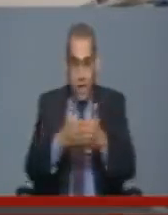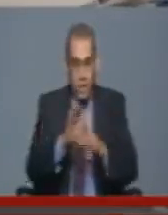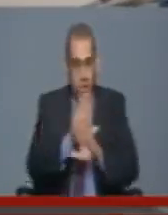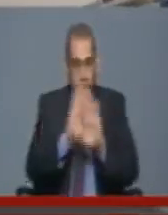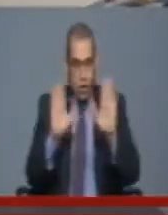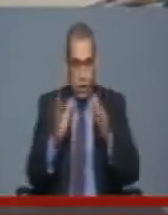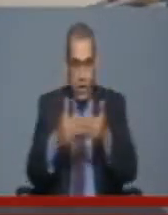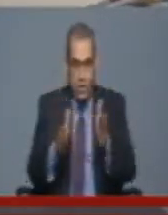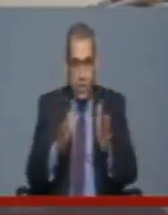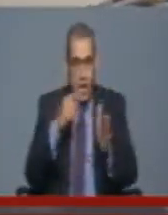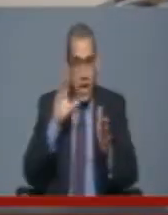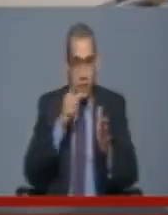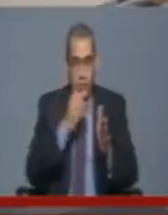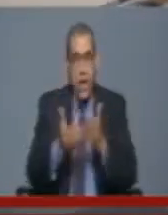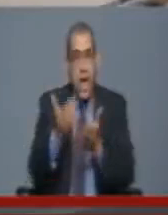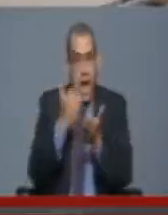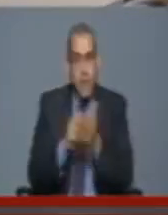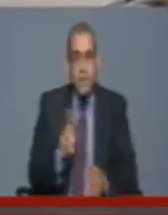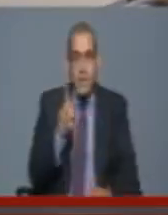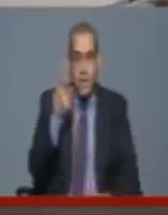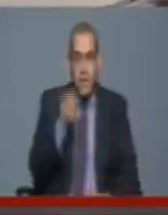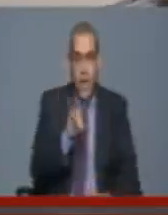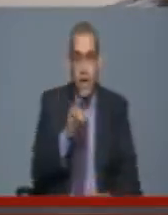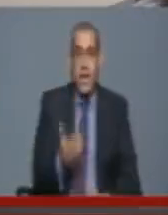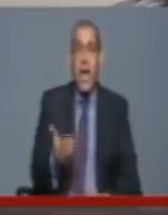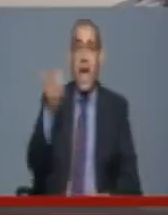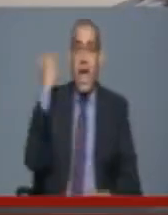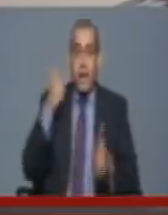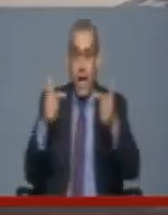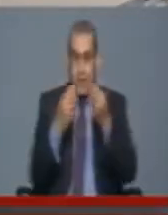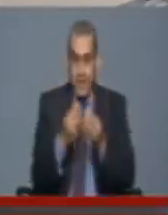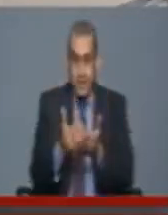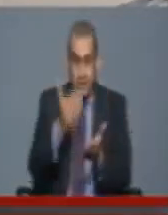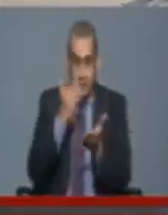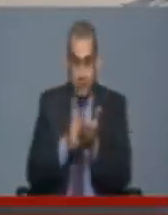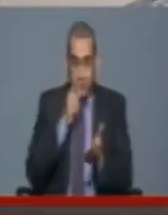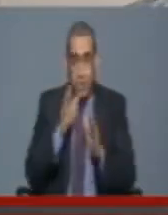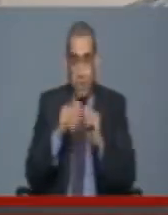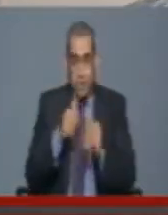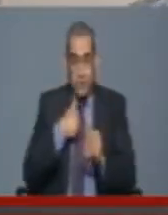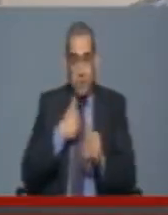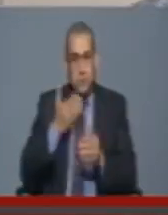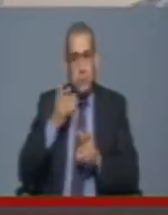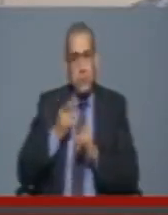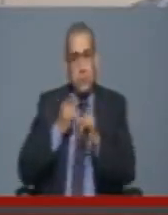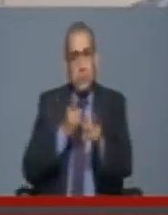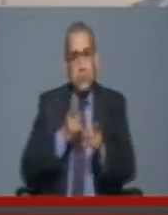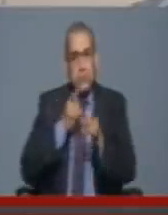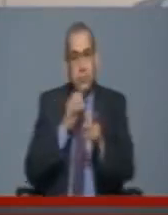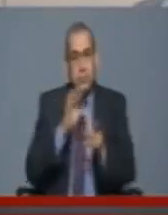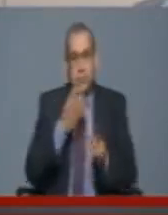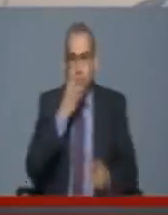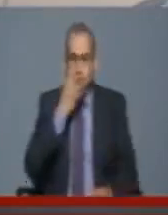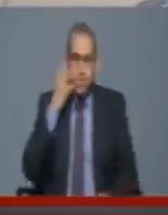الرئيس بأن قبل 7 أكتوبر الماضي، قبل انطلاق هذه العملية عملية طوفان الأقصى، كان حجم